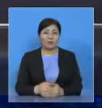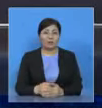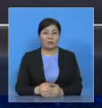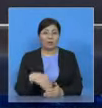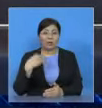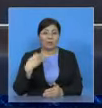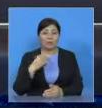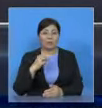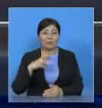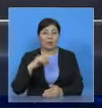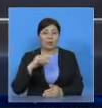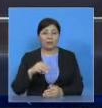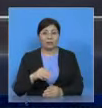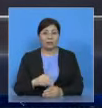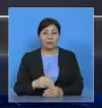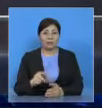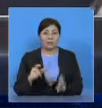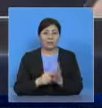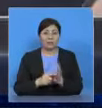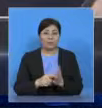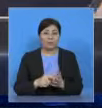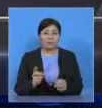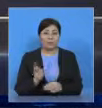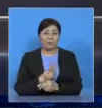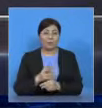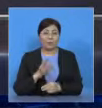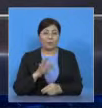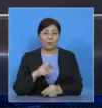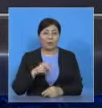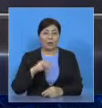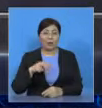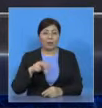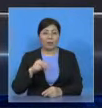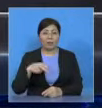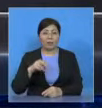камеры. 7 камер — оружейные магазины, это Паллада и Пантера.